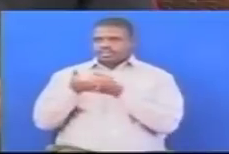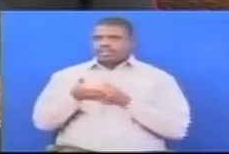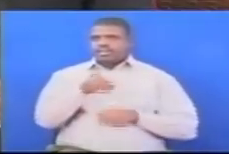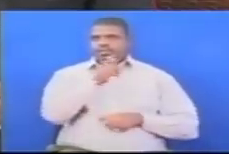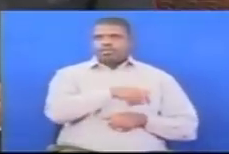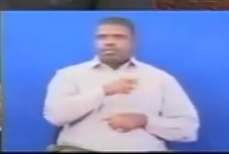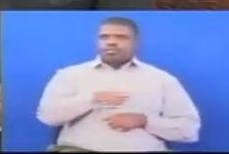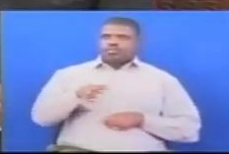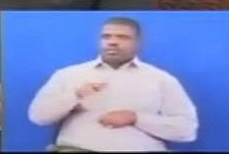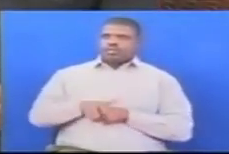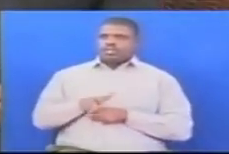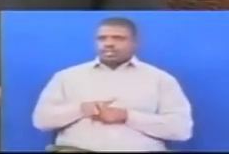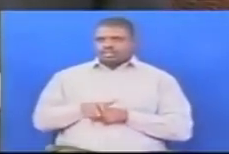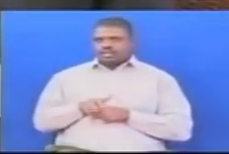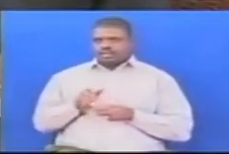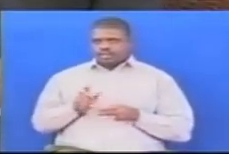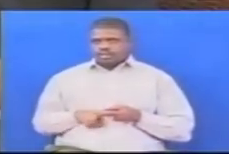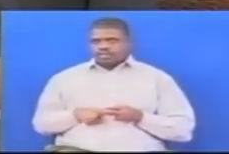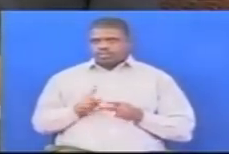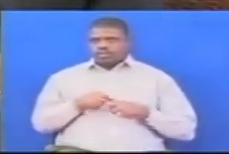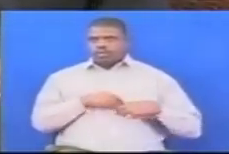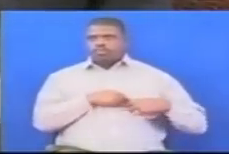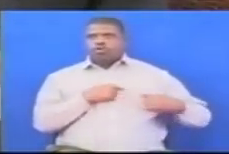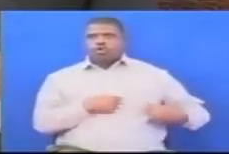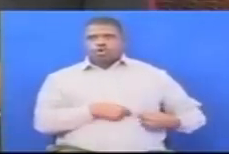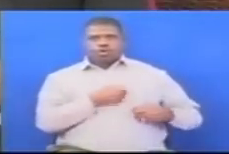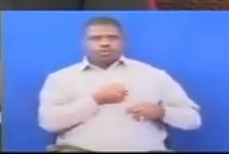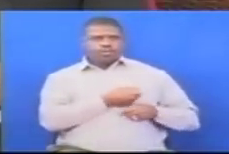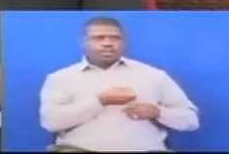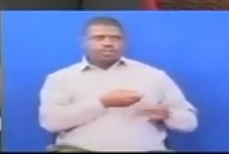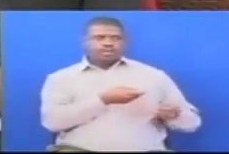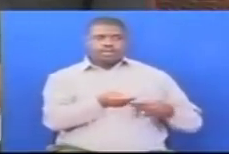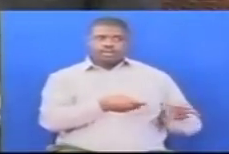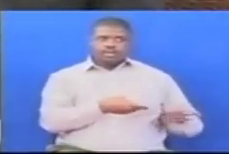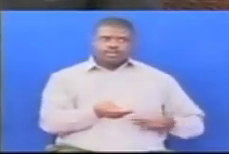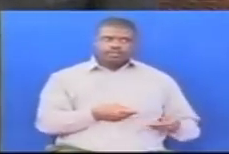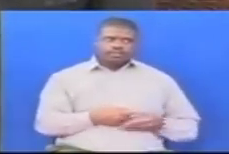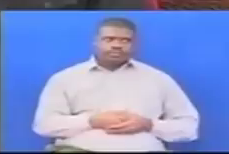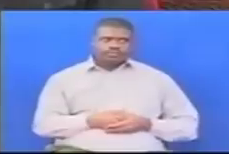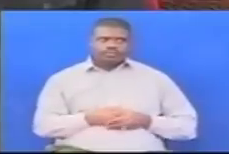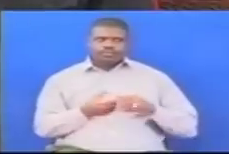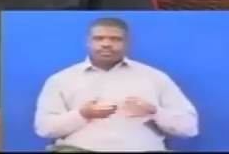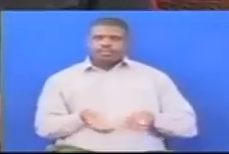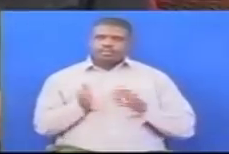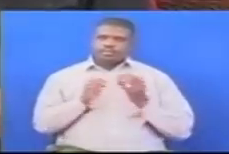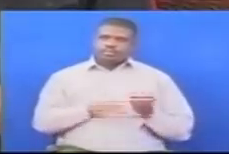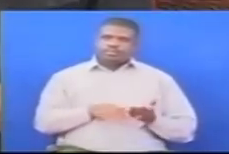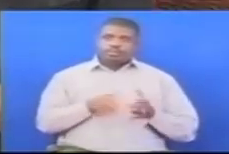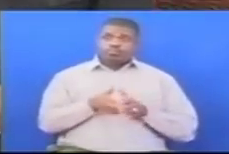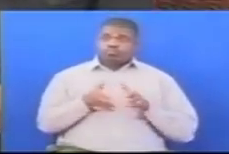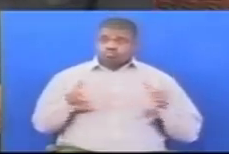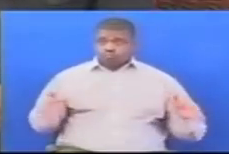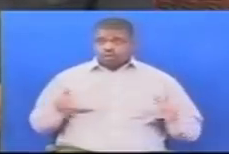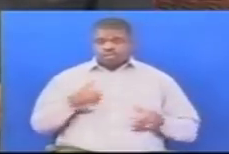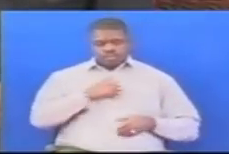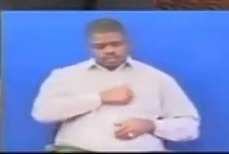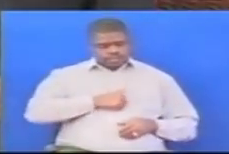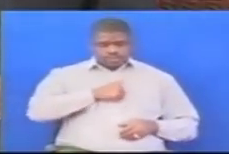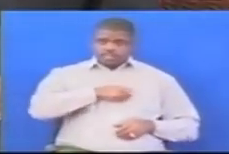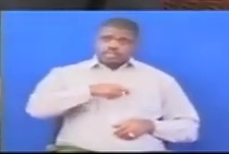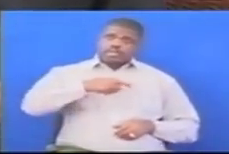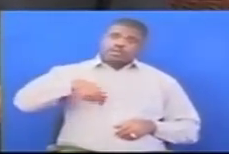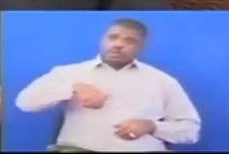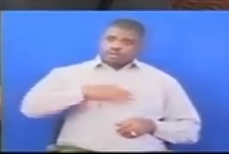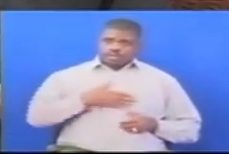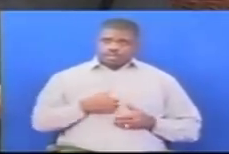sana kuwa na courage na moyo wa kufanya biashara. Kwa huu ni msiba mkubwa, unatusikitisha wote. Naomba